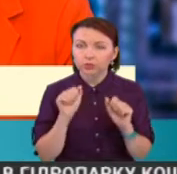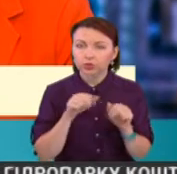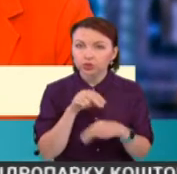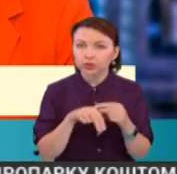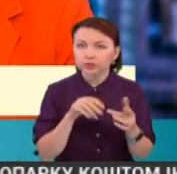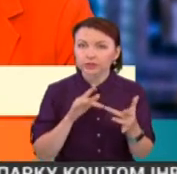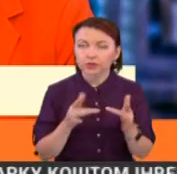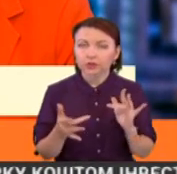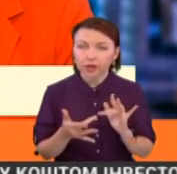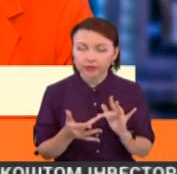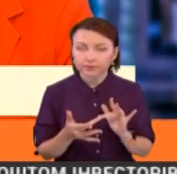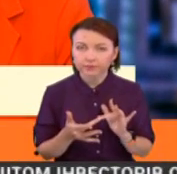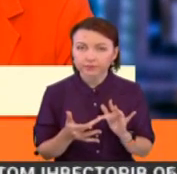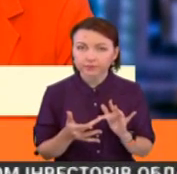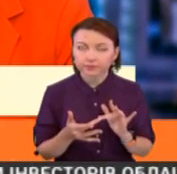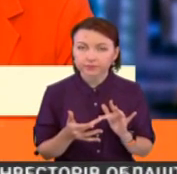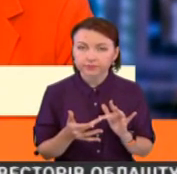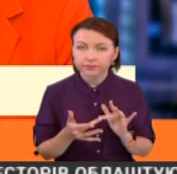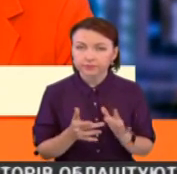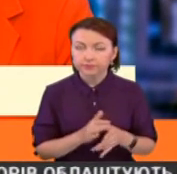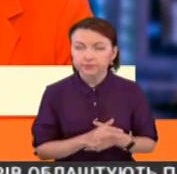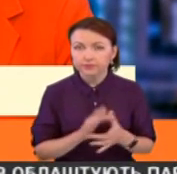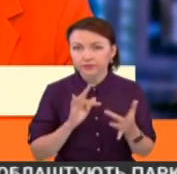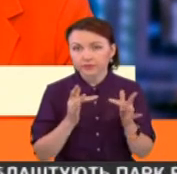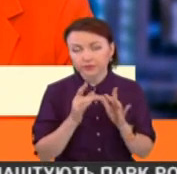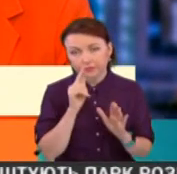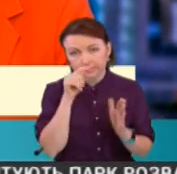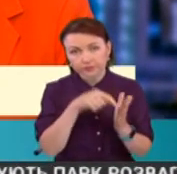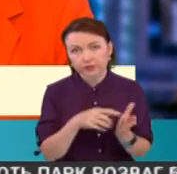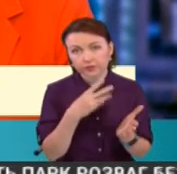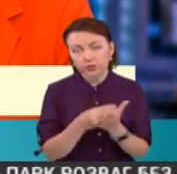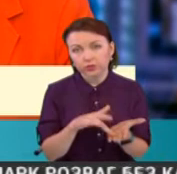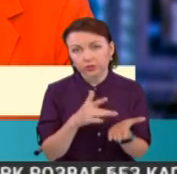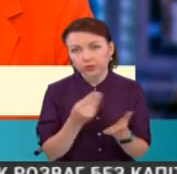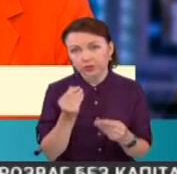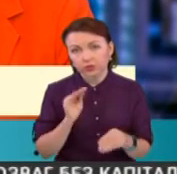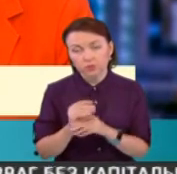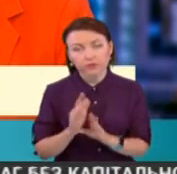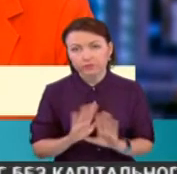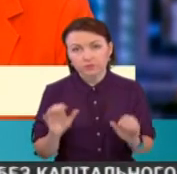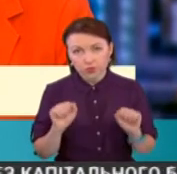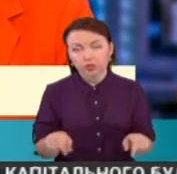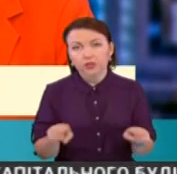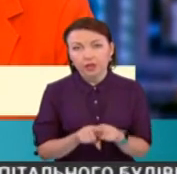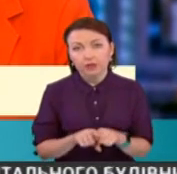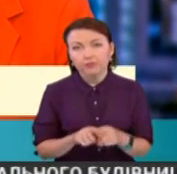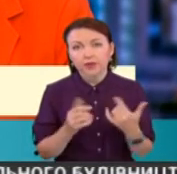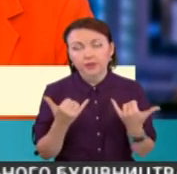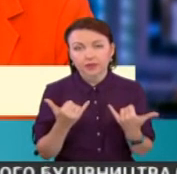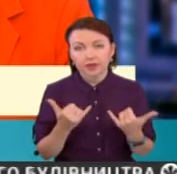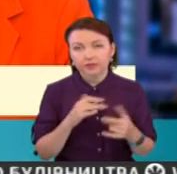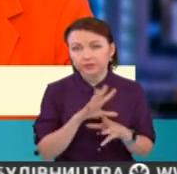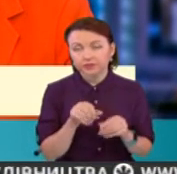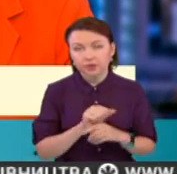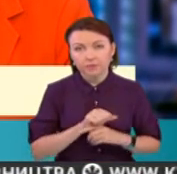без касу, і без автомату. Просто в інтернеті зайшовши на свою сторінку і поповнивши. Тому зараз ця вся